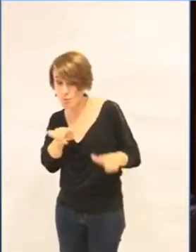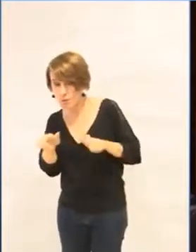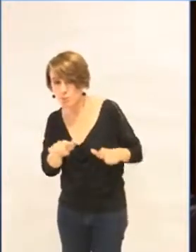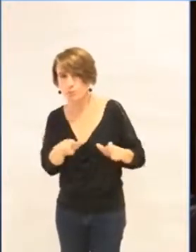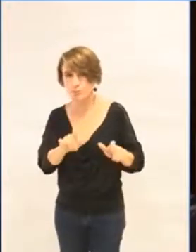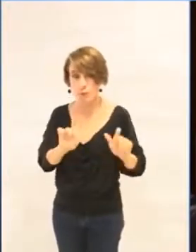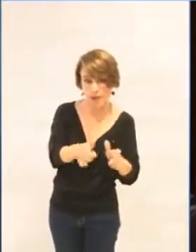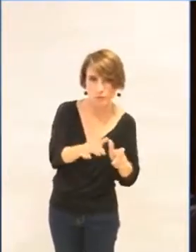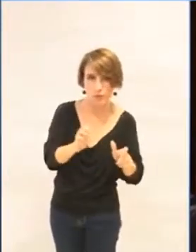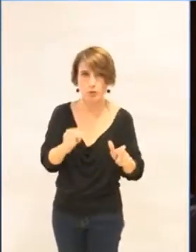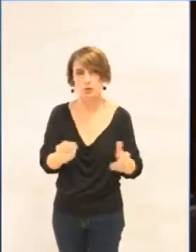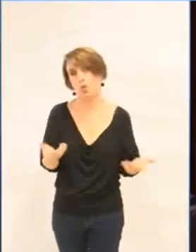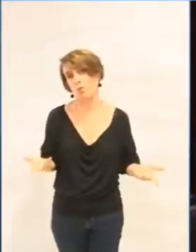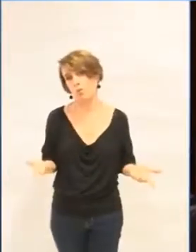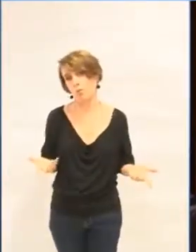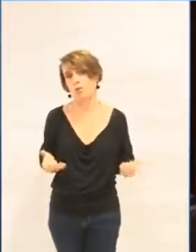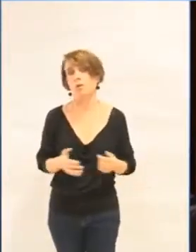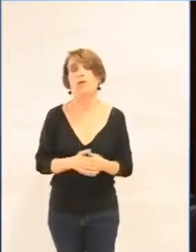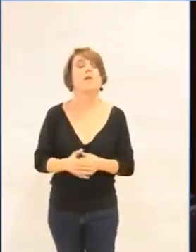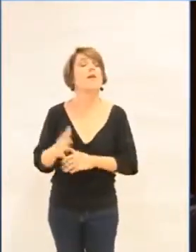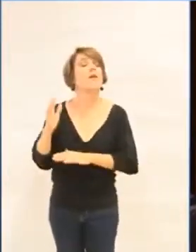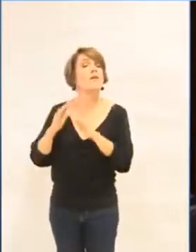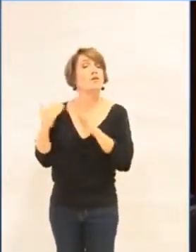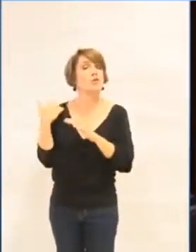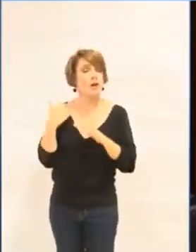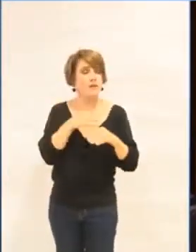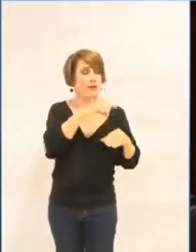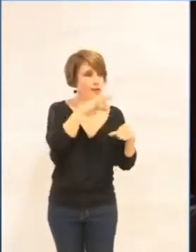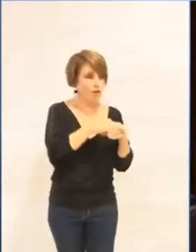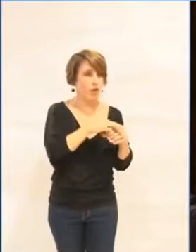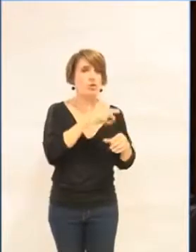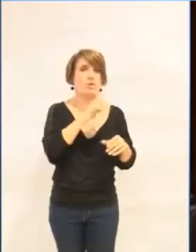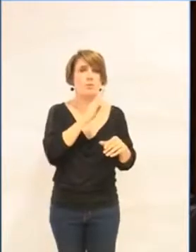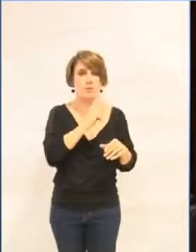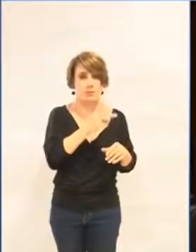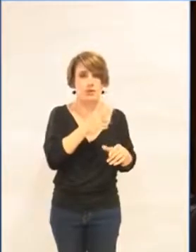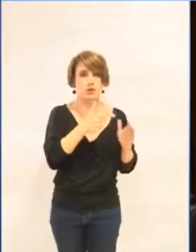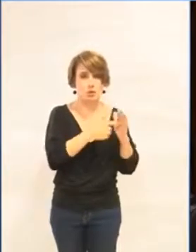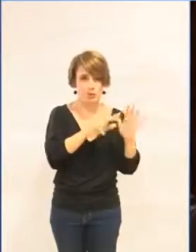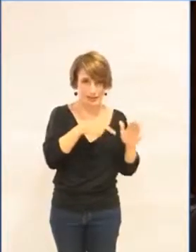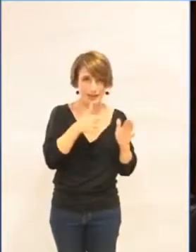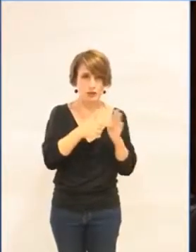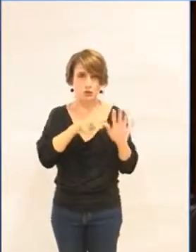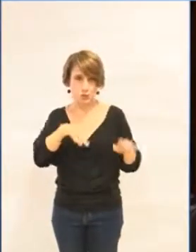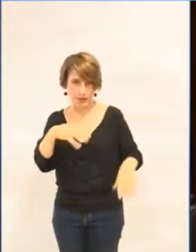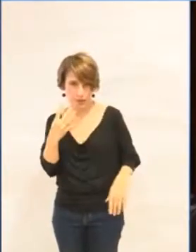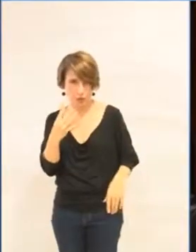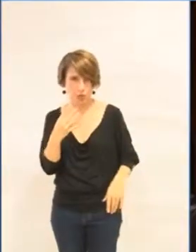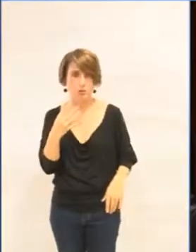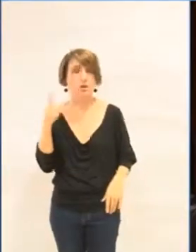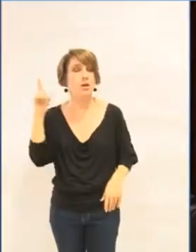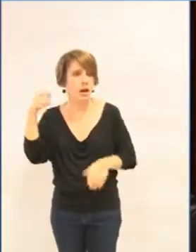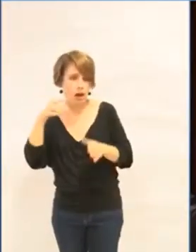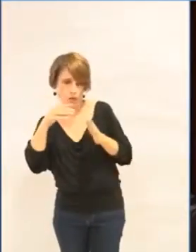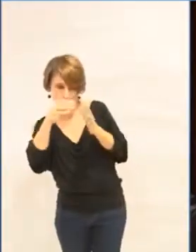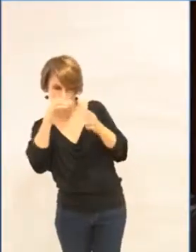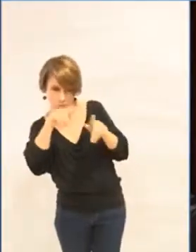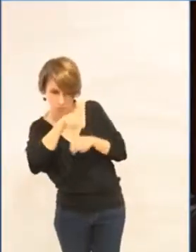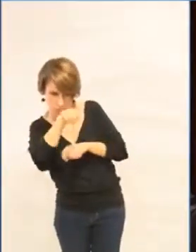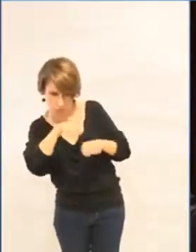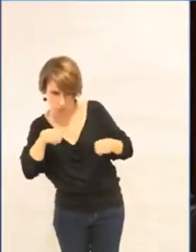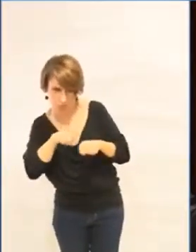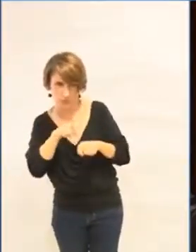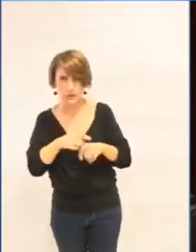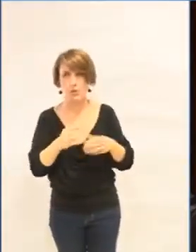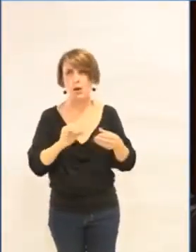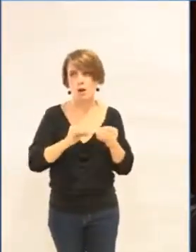comme nous l'avions dit au moment du vote du BP 2013 et 2014, les difficultés d'évaluation des charges de personnel liées à la mise en œuvre de la réforme